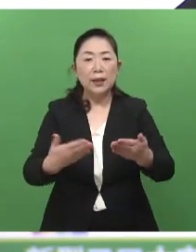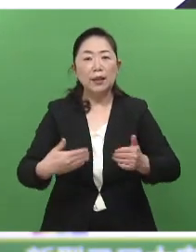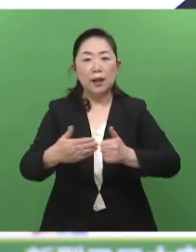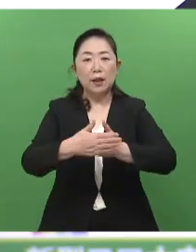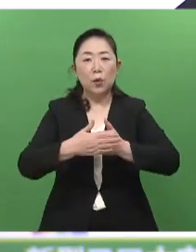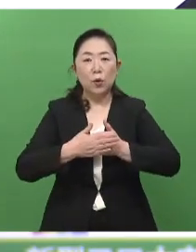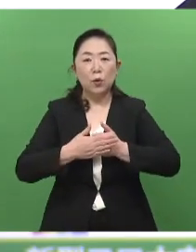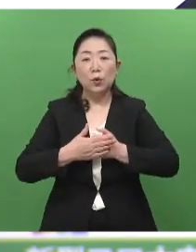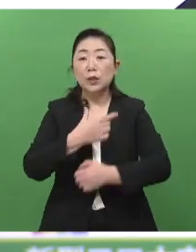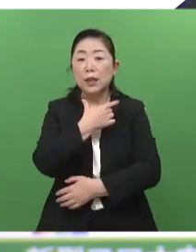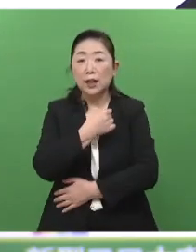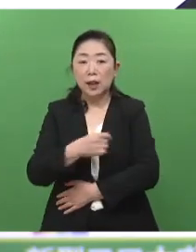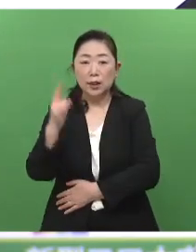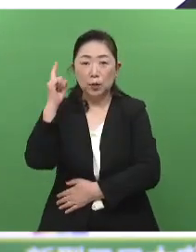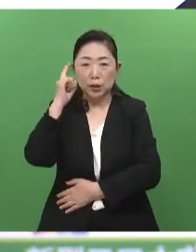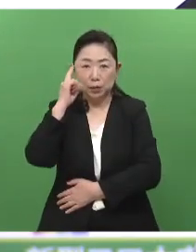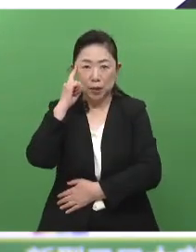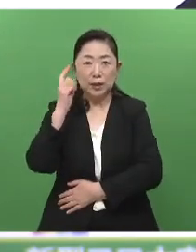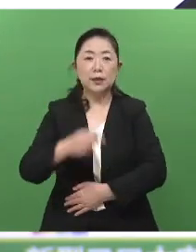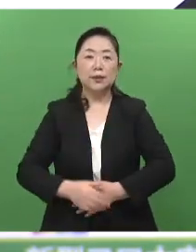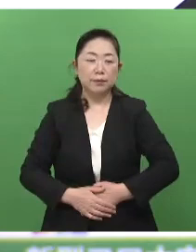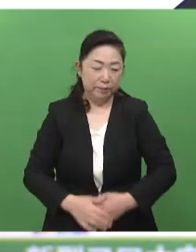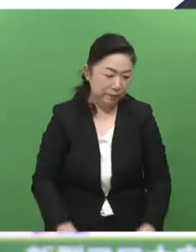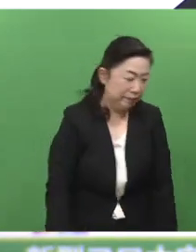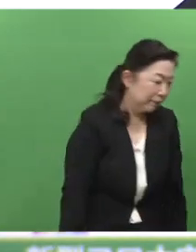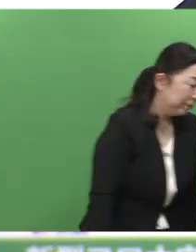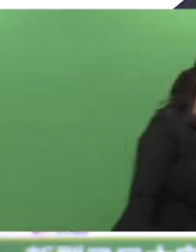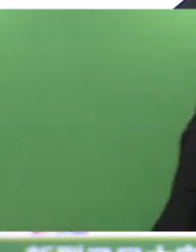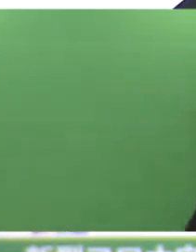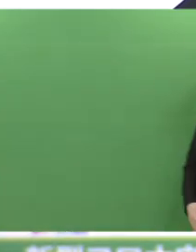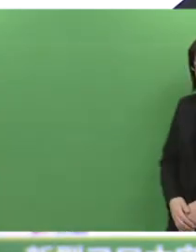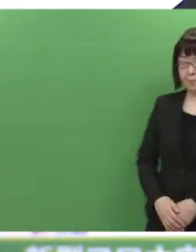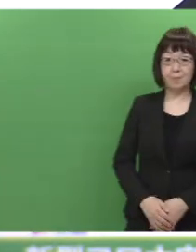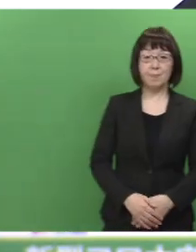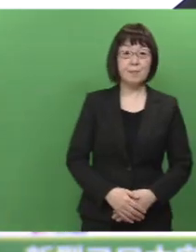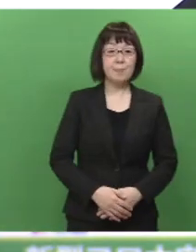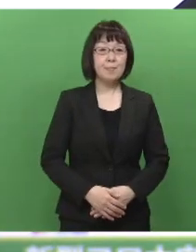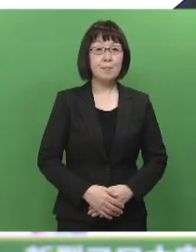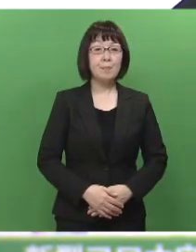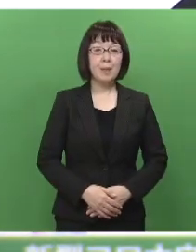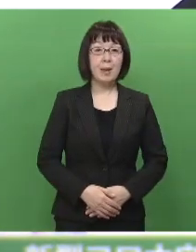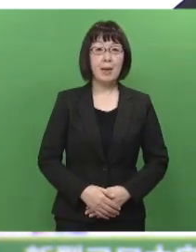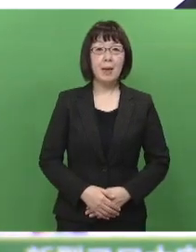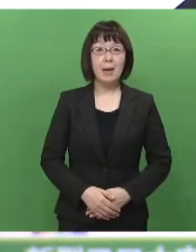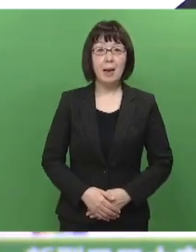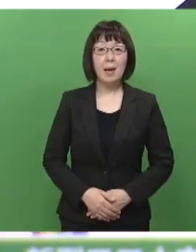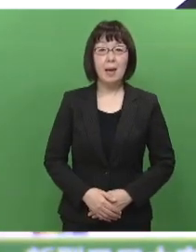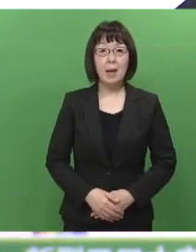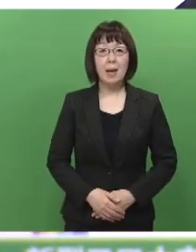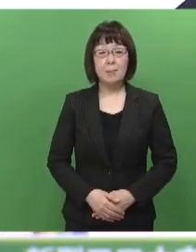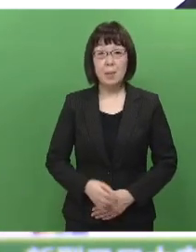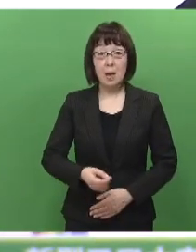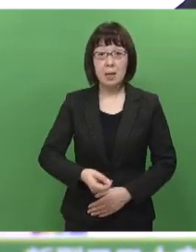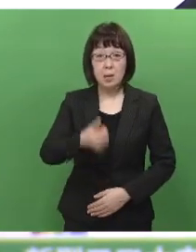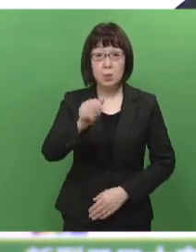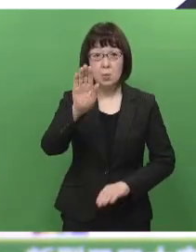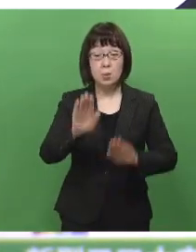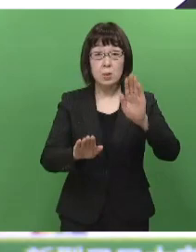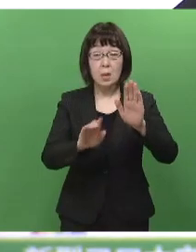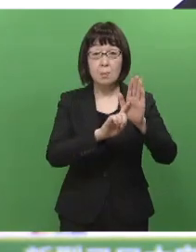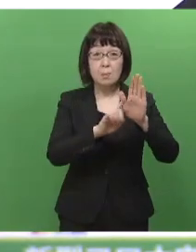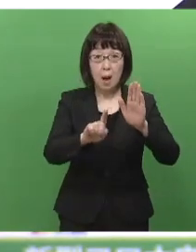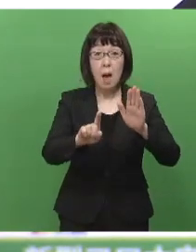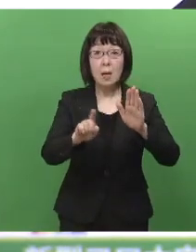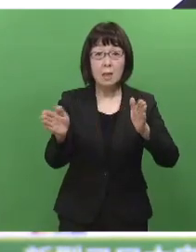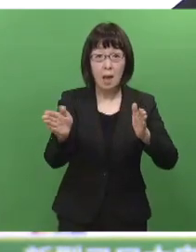いただきたいと考えております。 ありがとうございます。次に緊急事態宣言が発令されて初日の